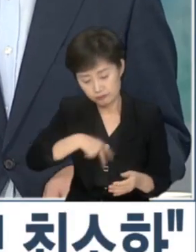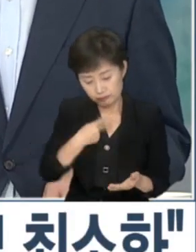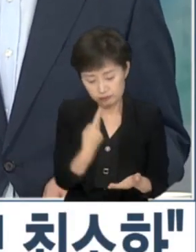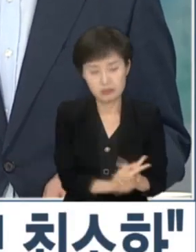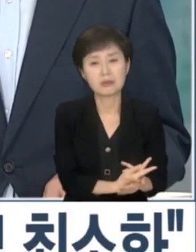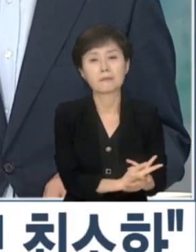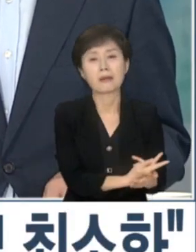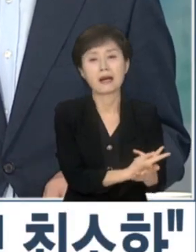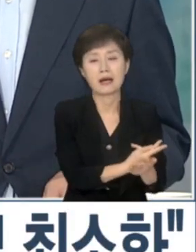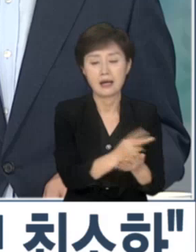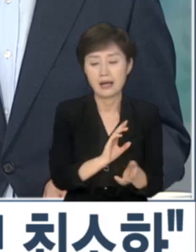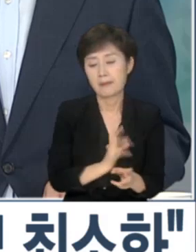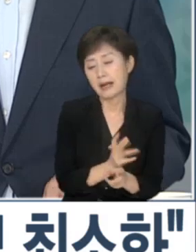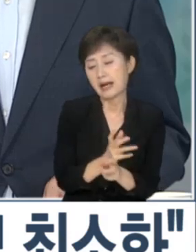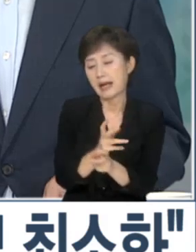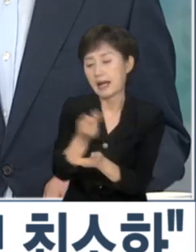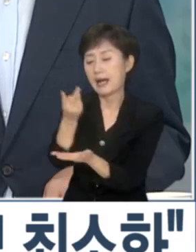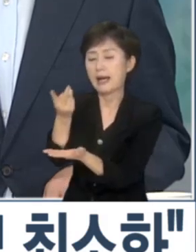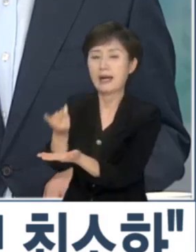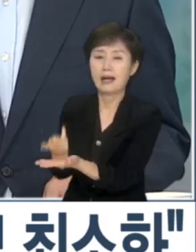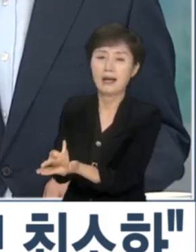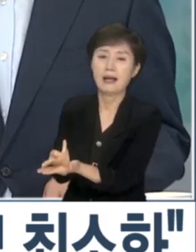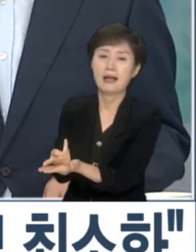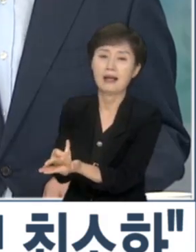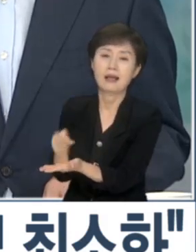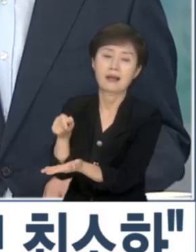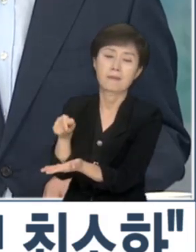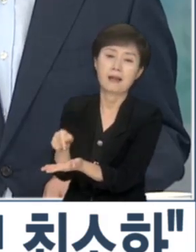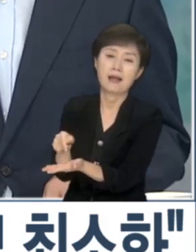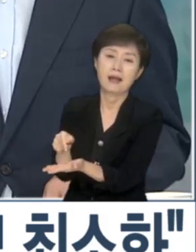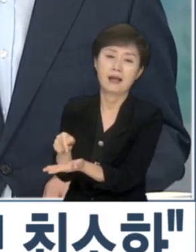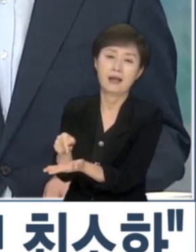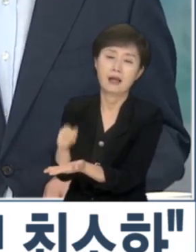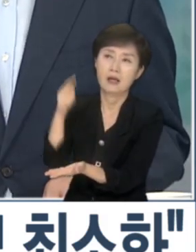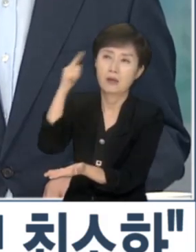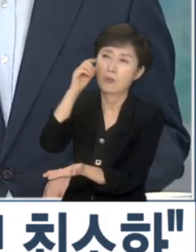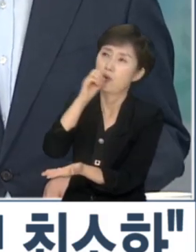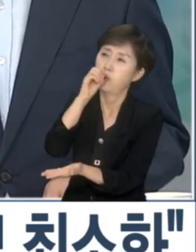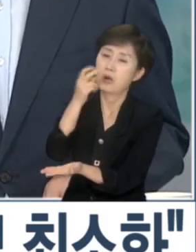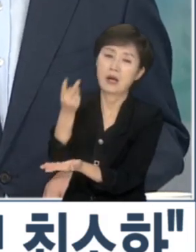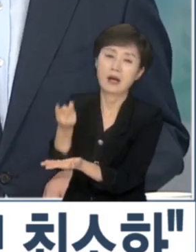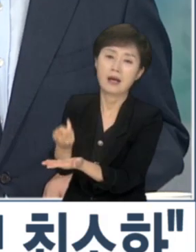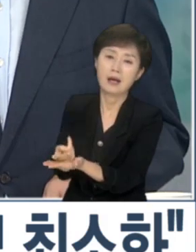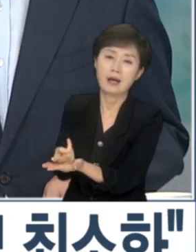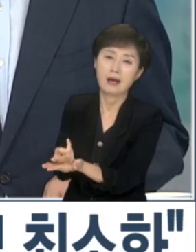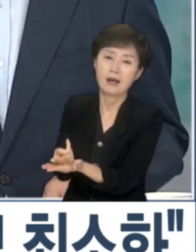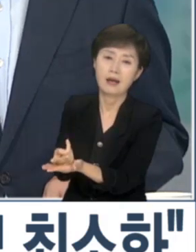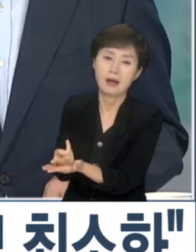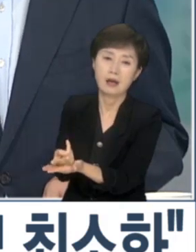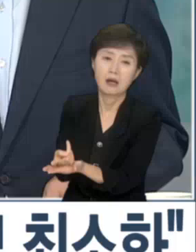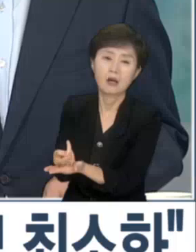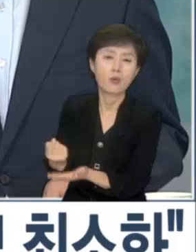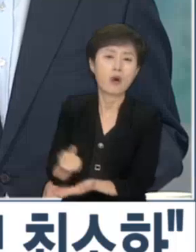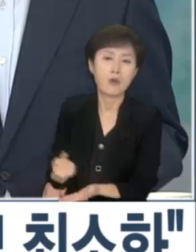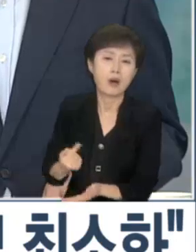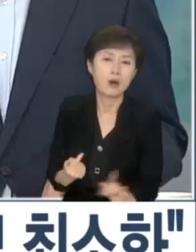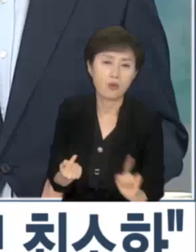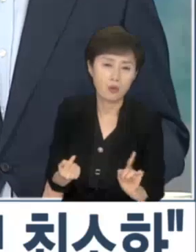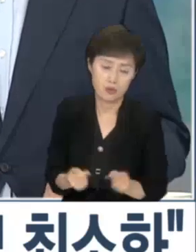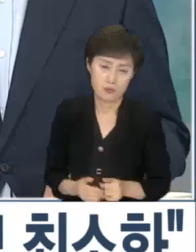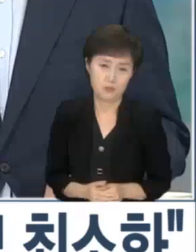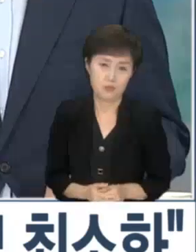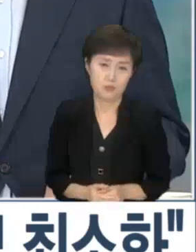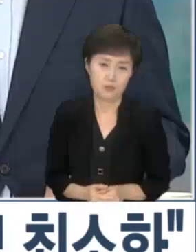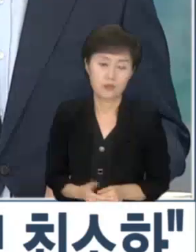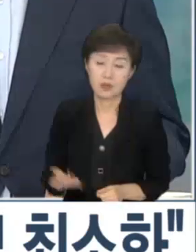본인이 본인의 의사들의 행동을 못할 때 강제로 결국 종료시키는 수밖에 없는 것인데